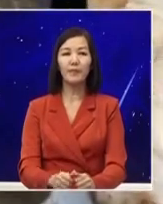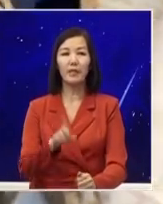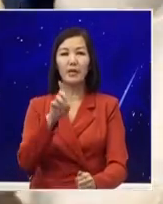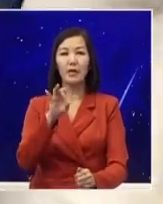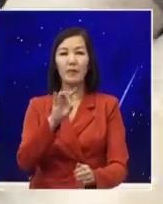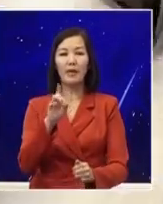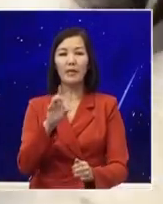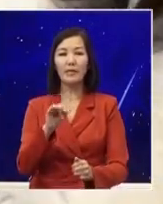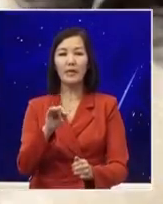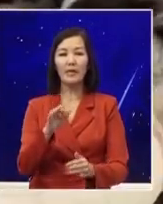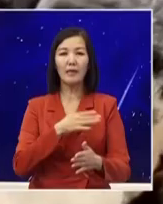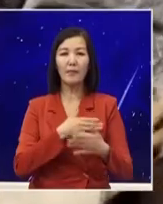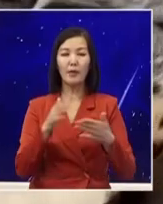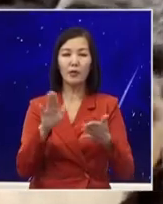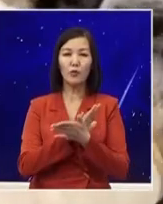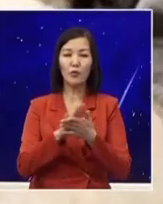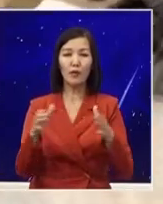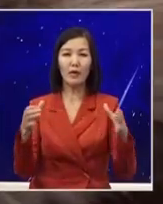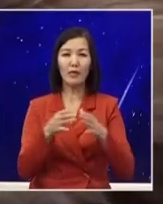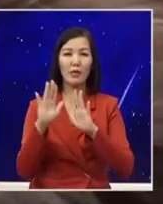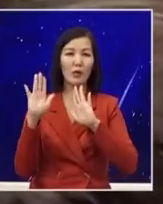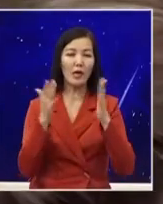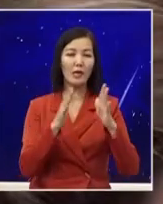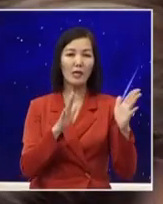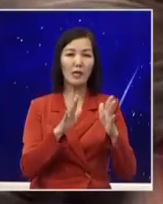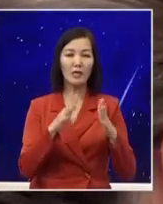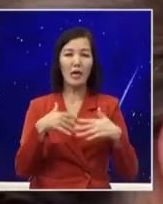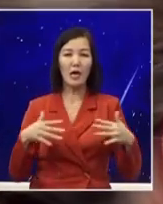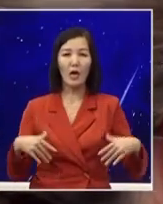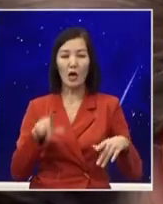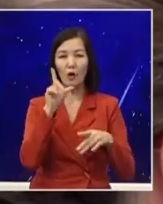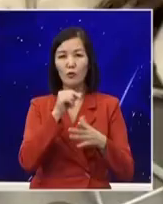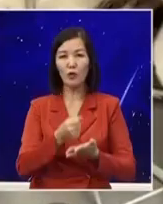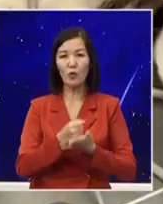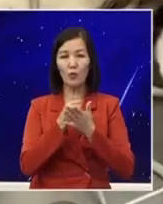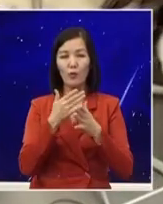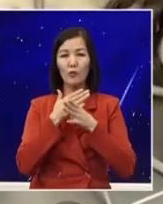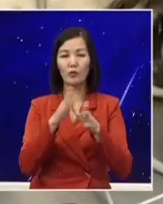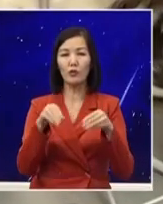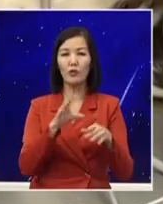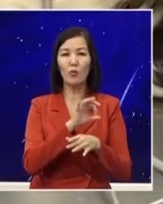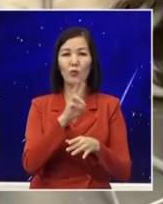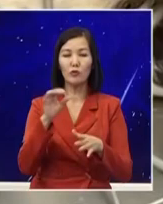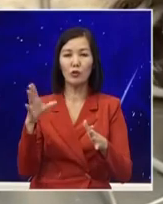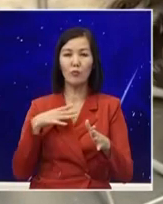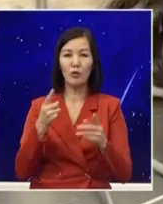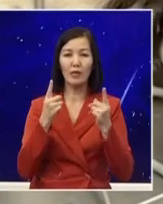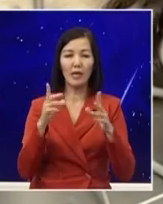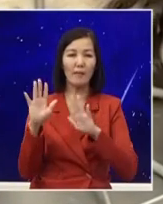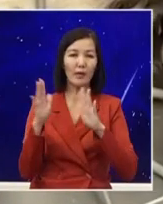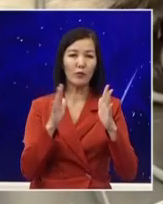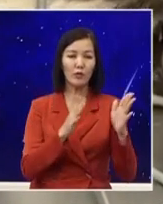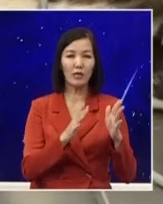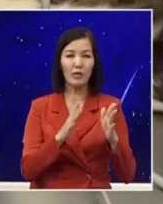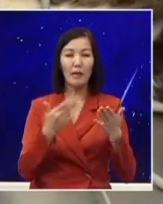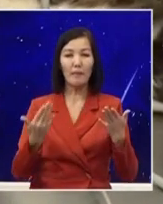Бразилияда бір топ волонтер орман өртінен зардап шеккен аңқұсқа көмек көрсете бастады. Себебі елдің оңтүстік батысында болған алапат өрттен сол